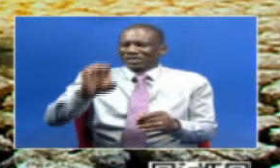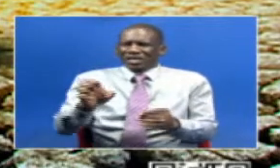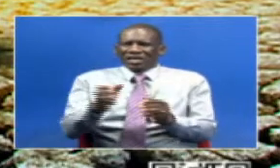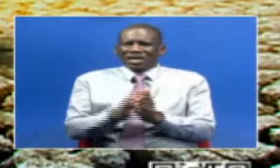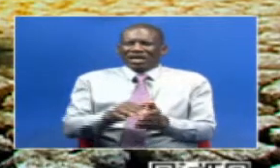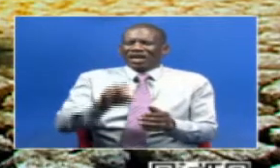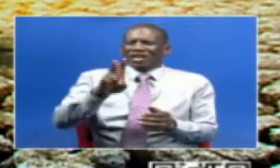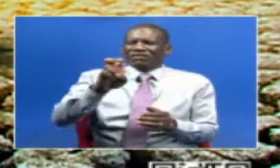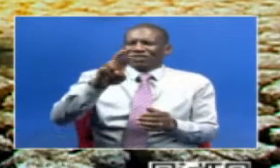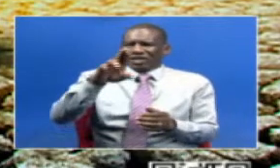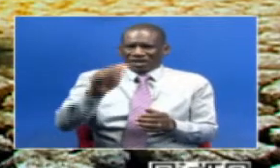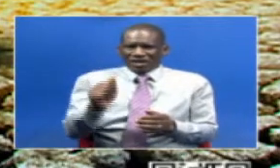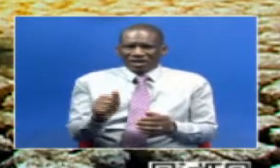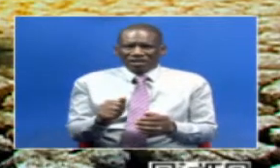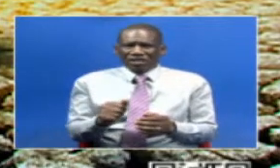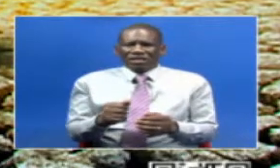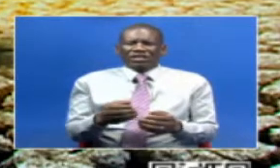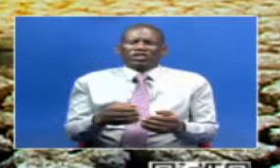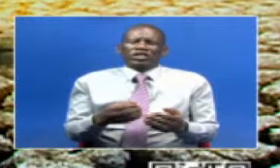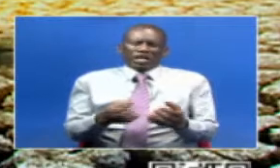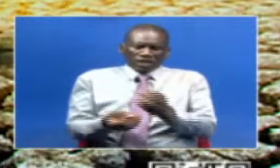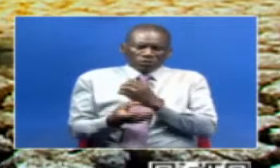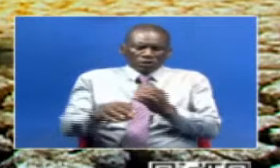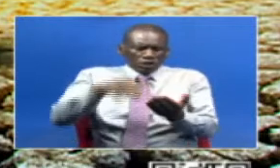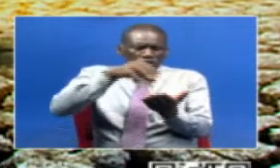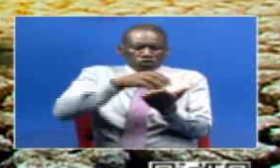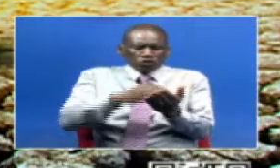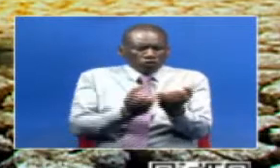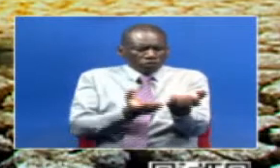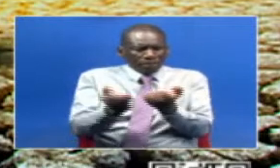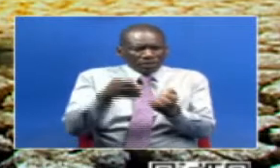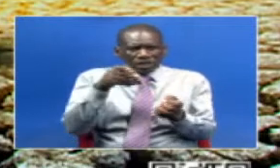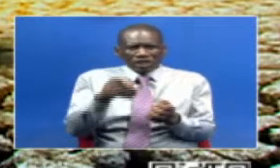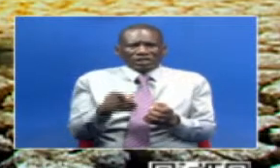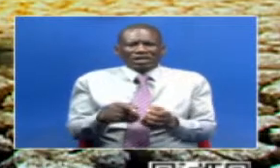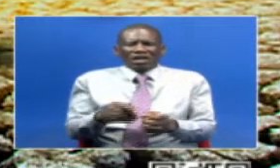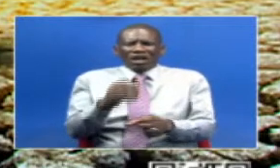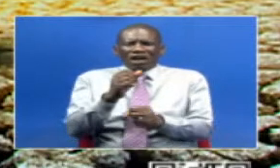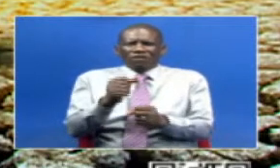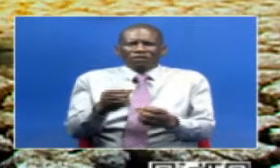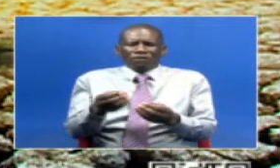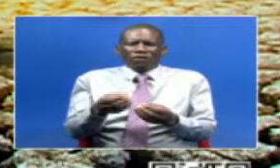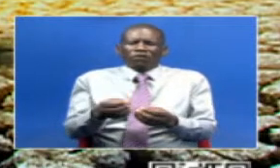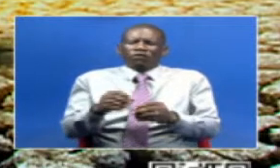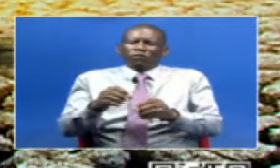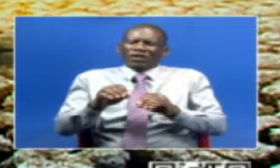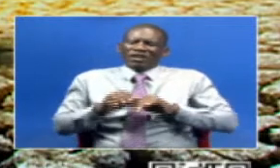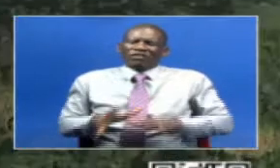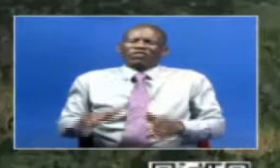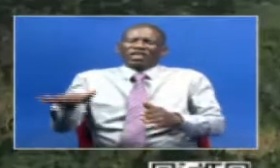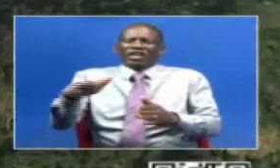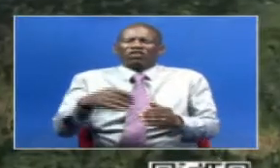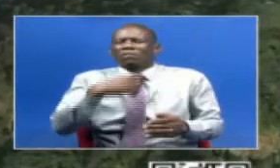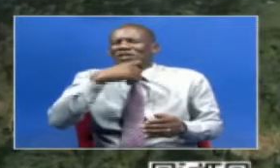Mora wanatupa taswira ya jinsi biashara hiyo imeacha maandhari kame eneo hilo.